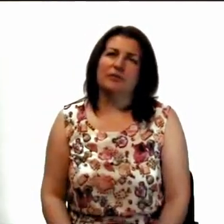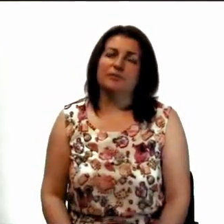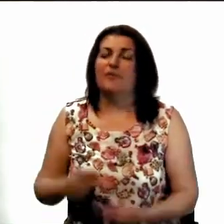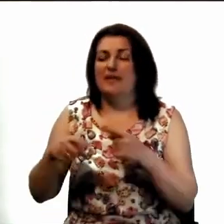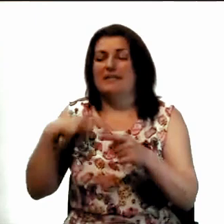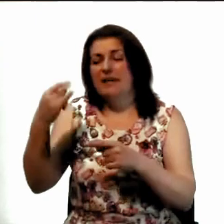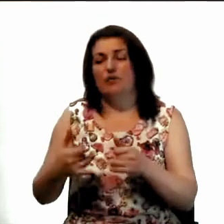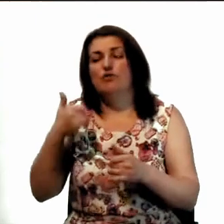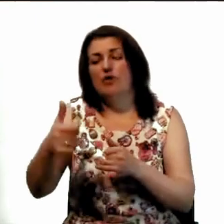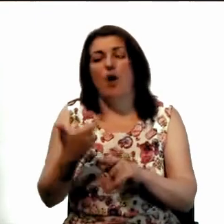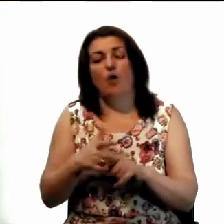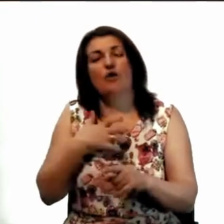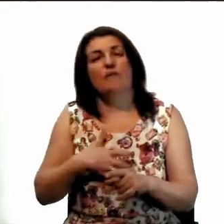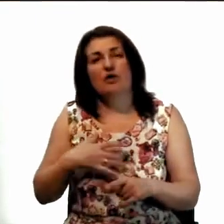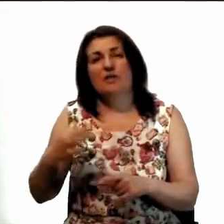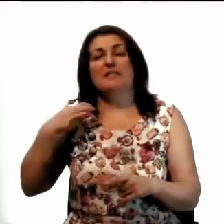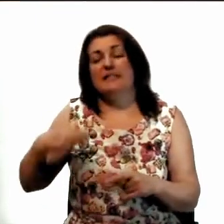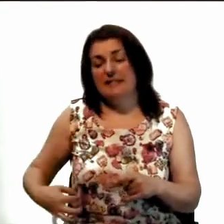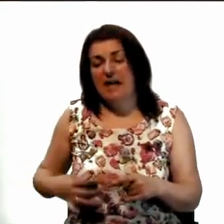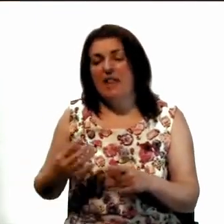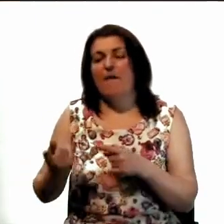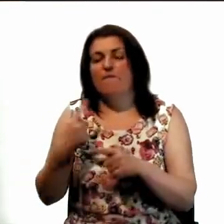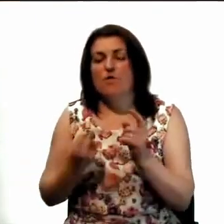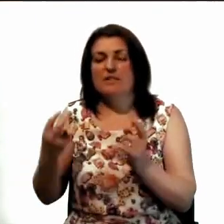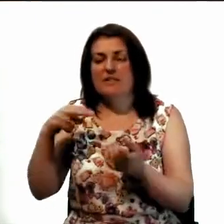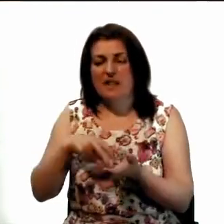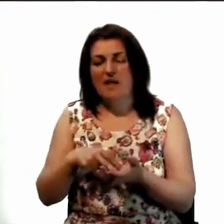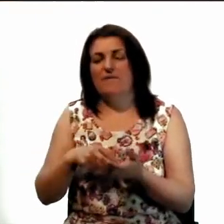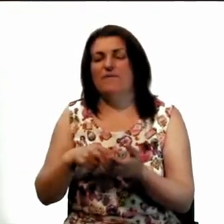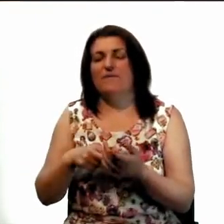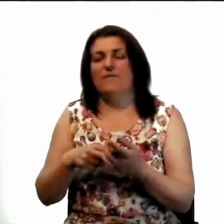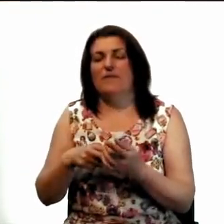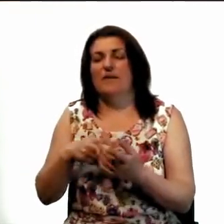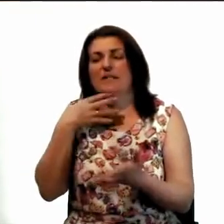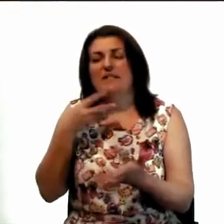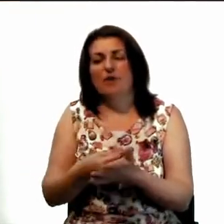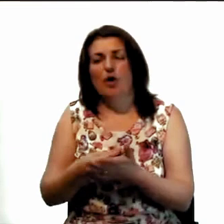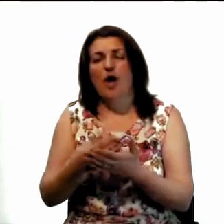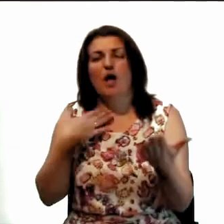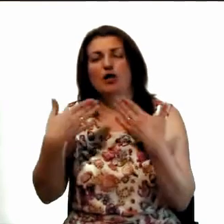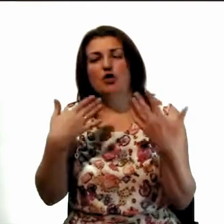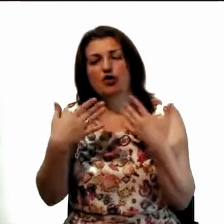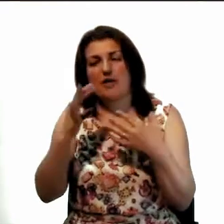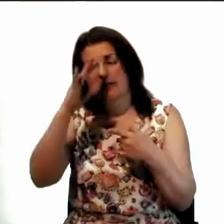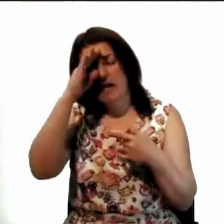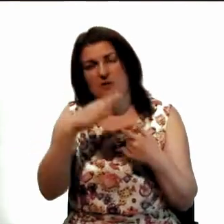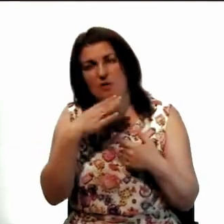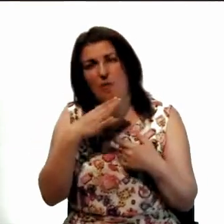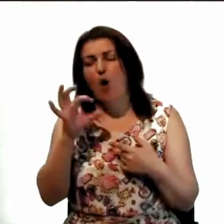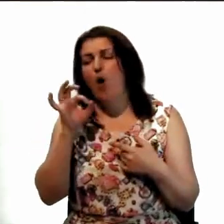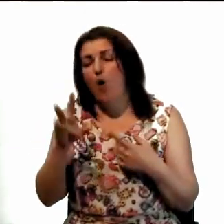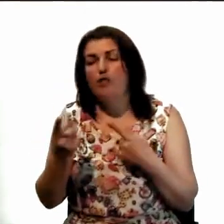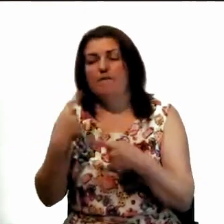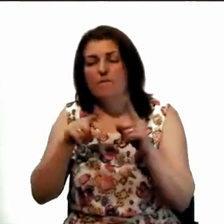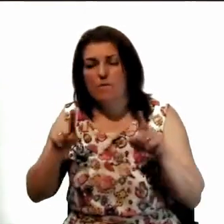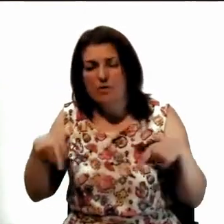Следующий шаг очень важен. Сын восстановил свои взаимоотношения с отцом. Он